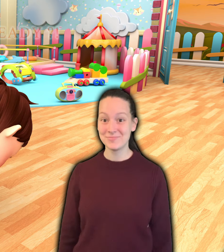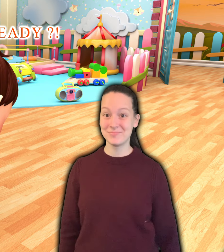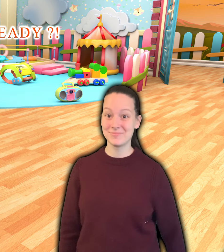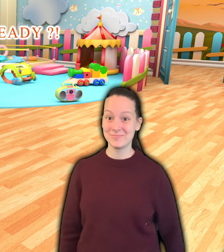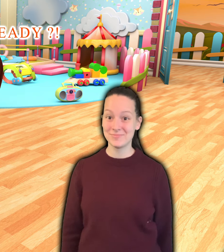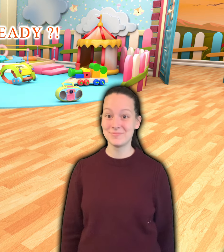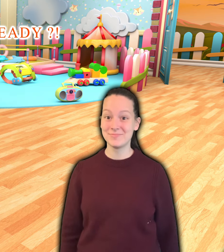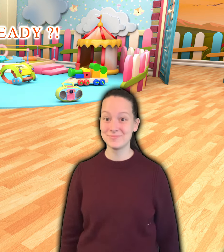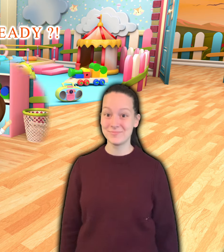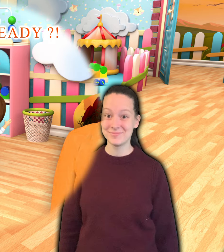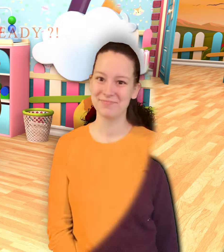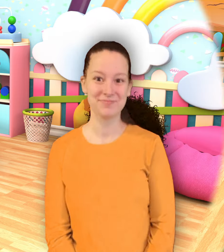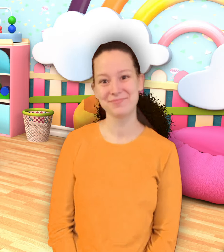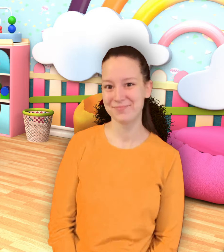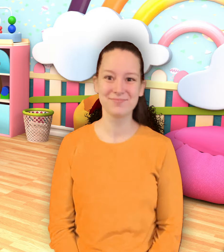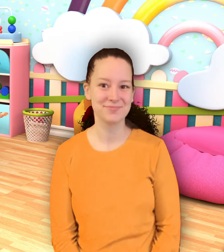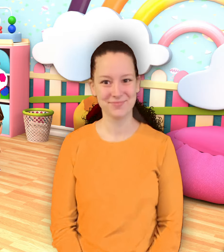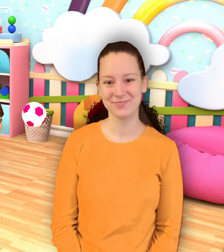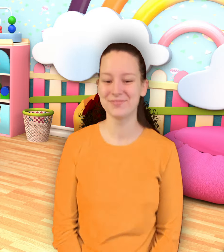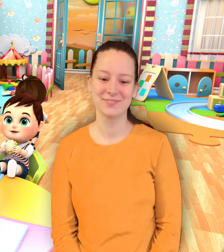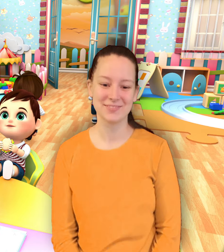終わりare